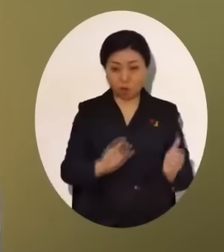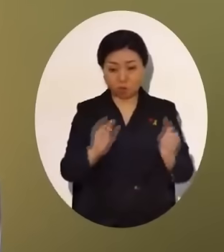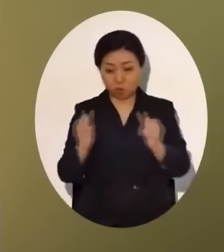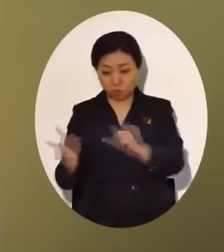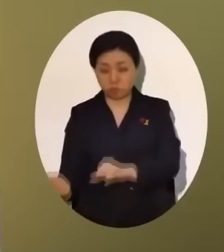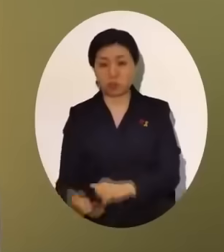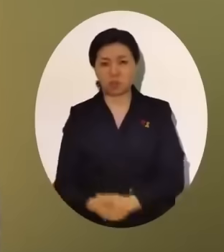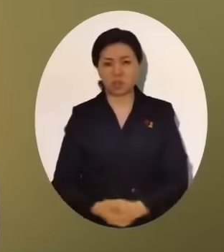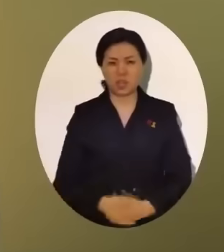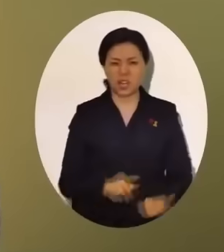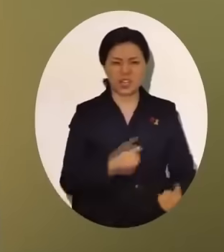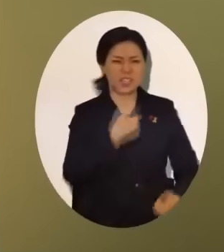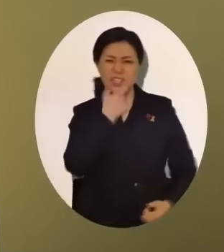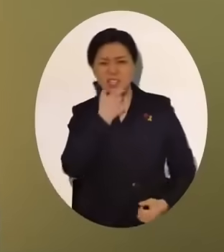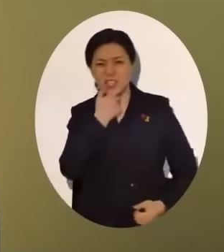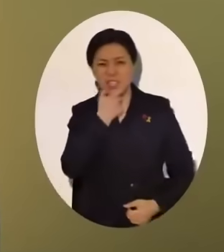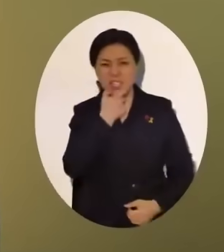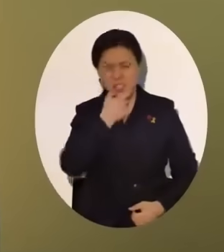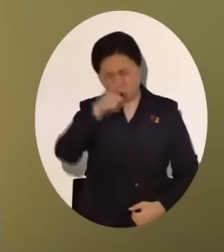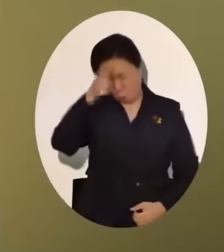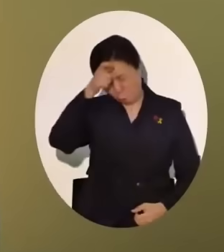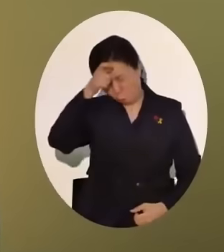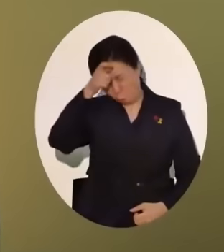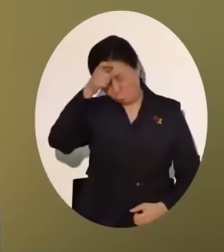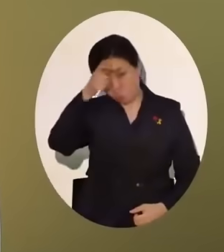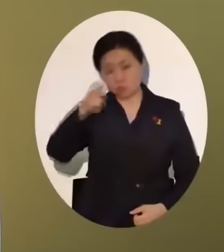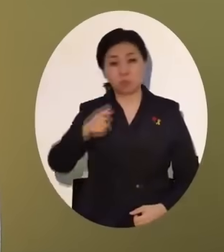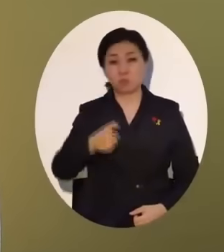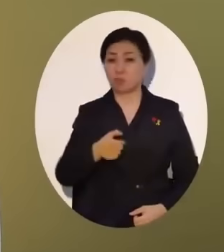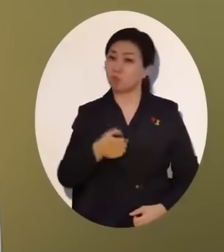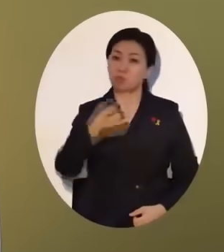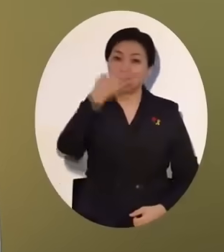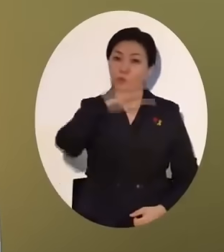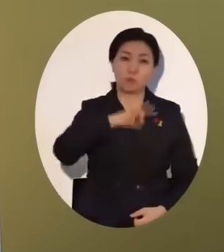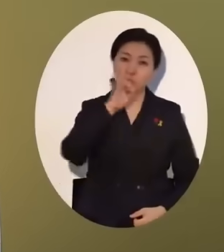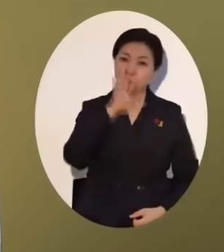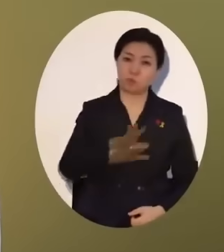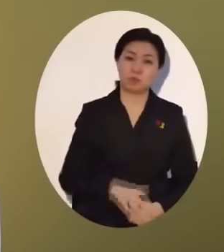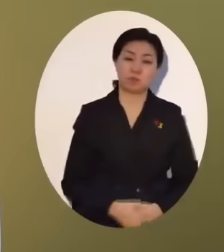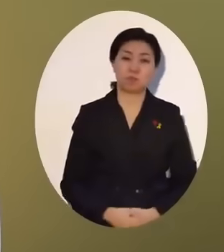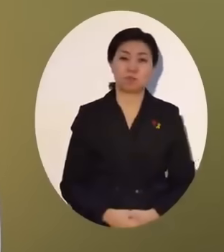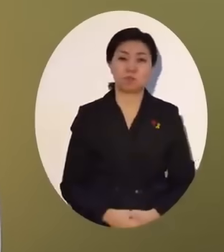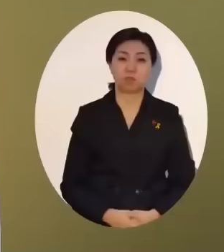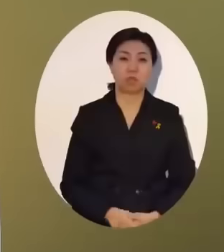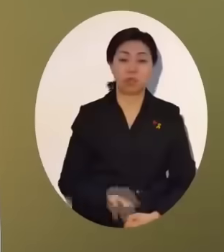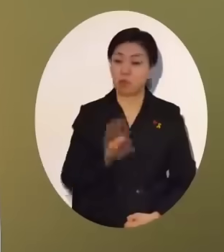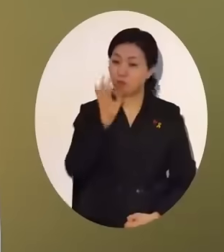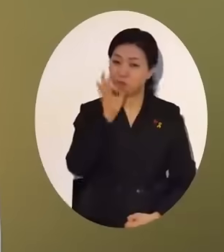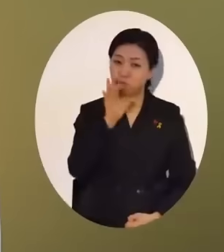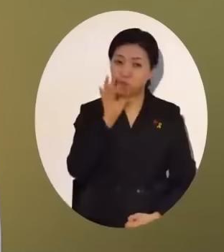뭐 안 하겠다 그런다고 해서 그렇게 안 되니까 슬픈 거예요.